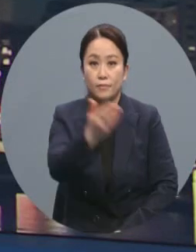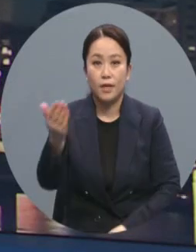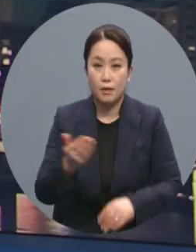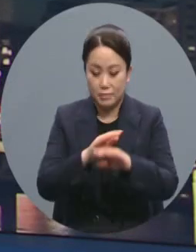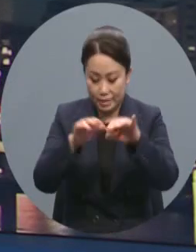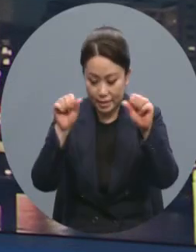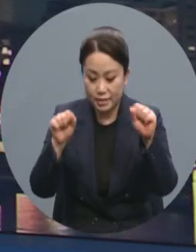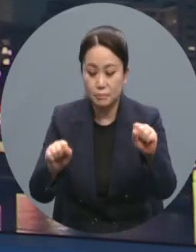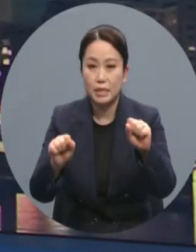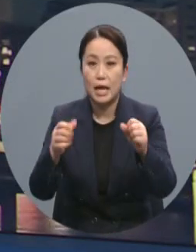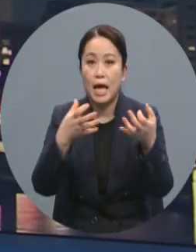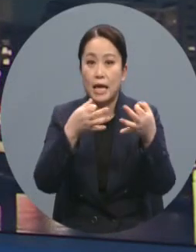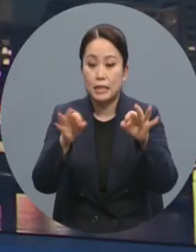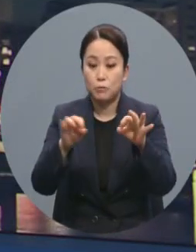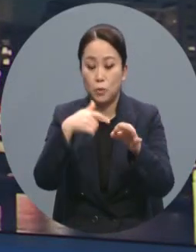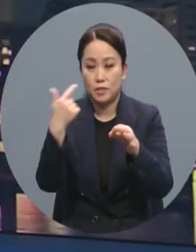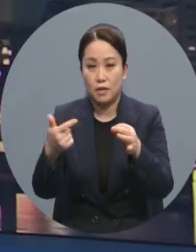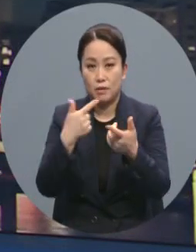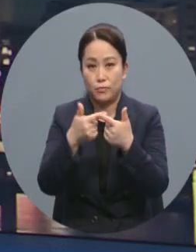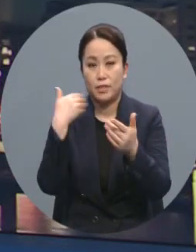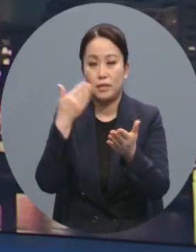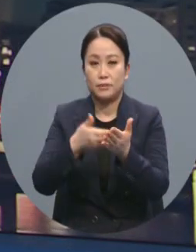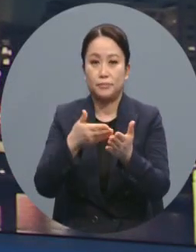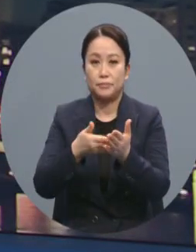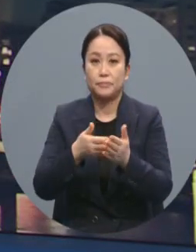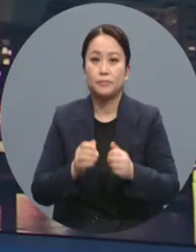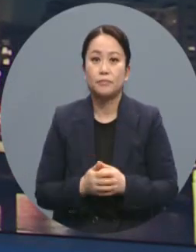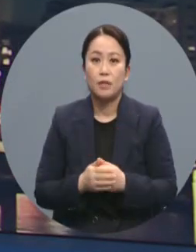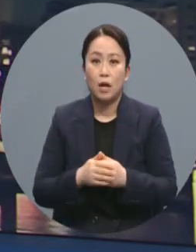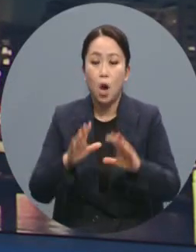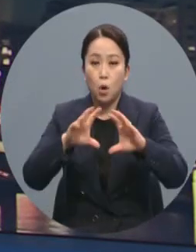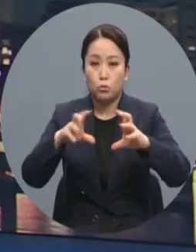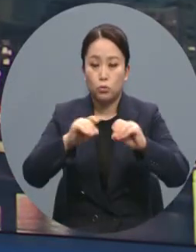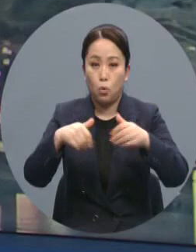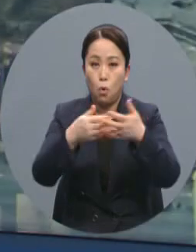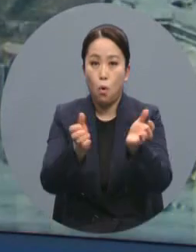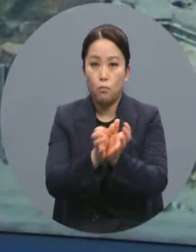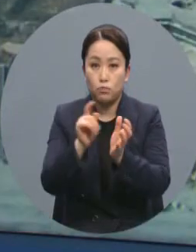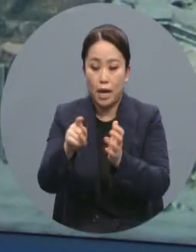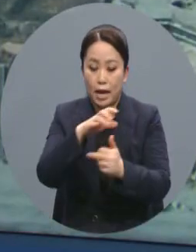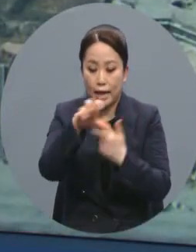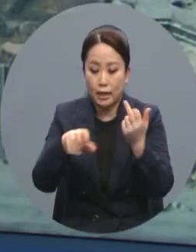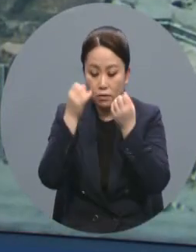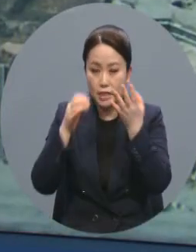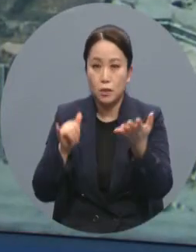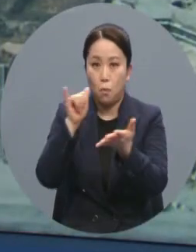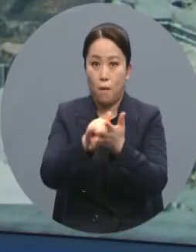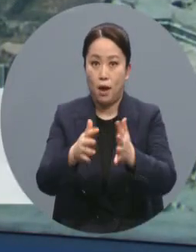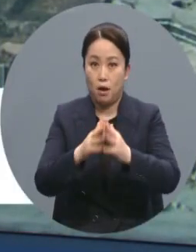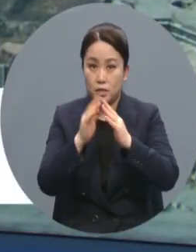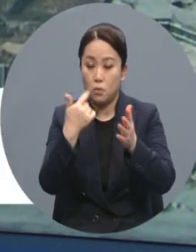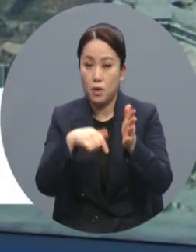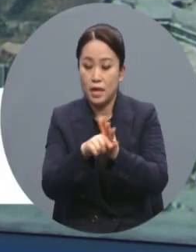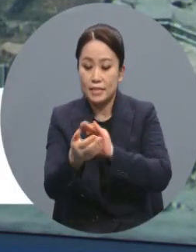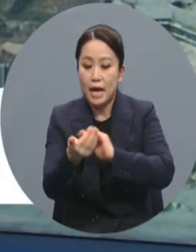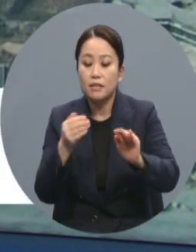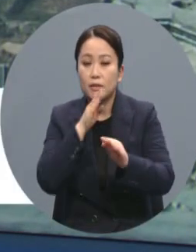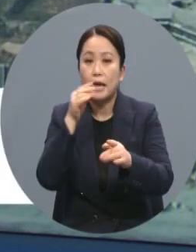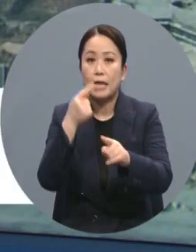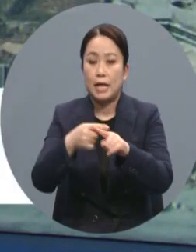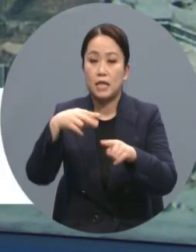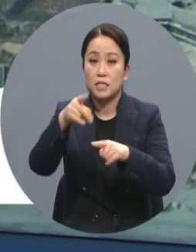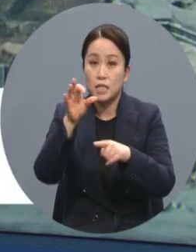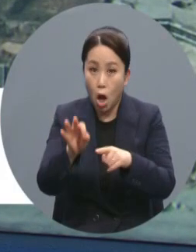시청자 여러분 안녕하십니까? 금요일 저녁 부산 뉴스입니다. 국토교통부가 가덕신공항 건설을 위한 사전타당성